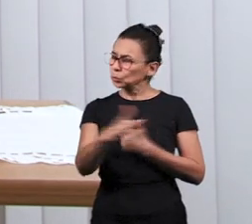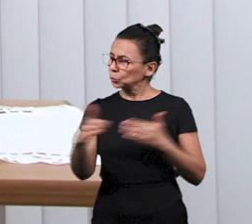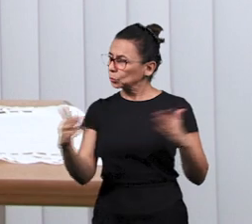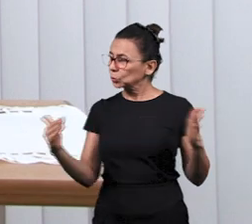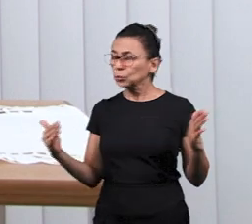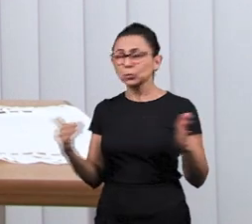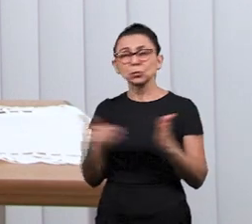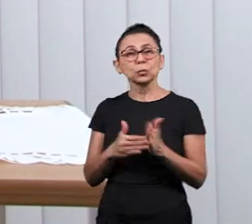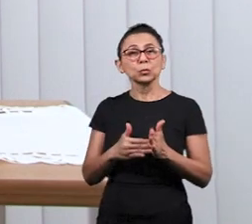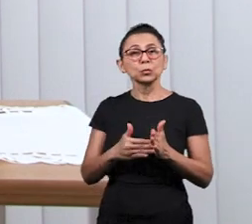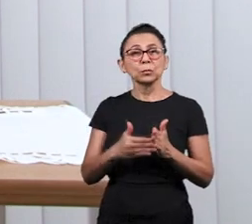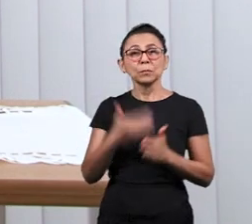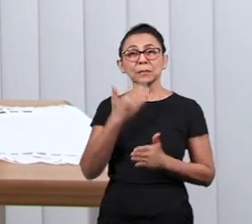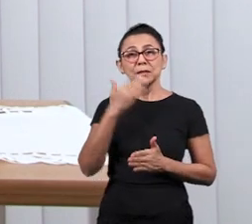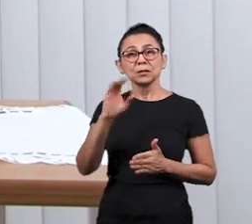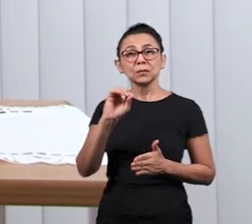силен